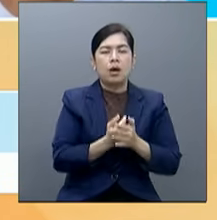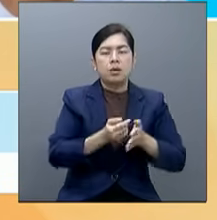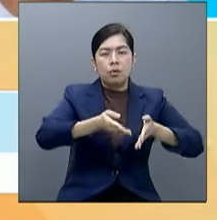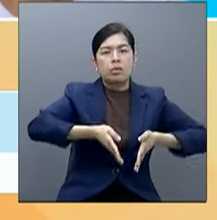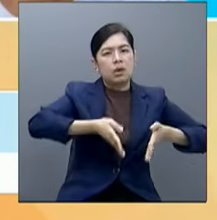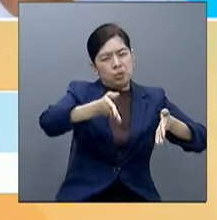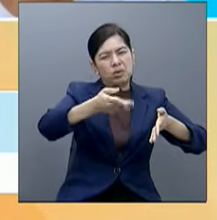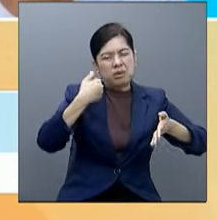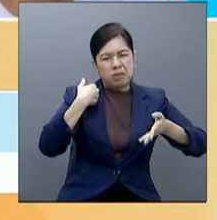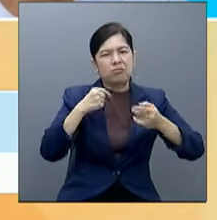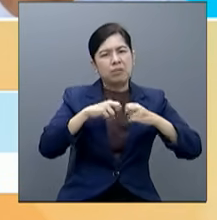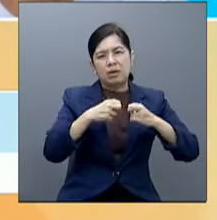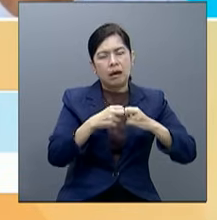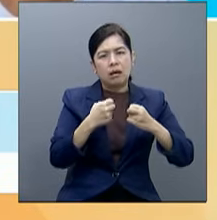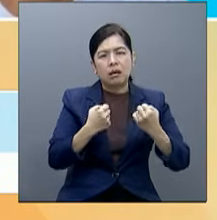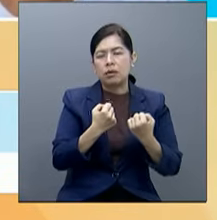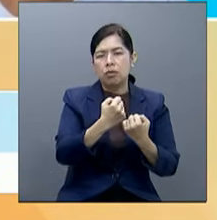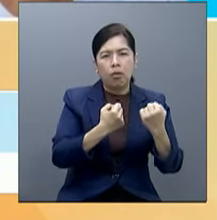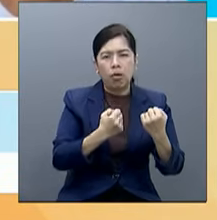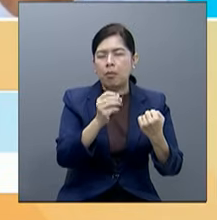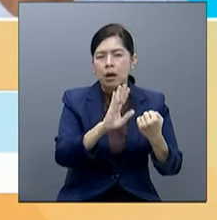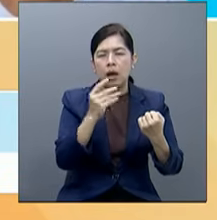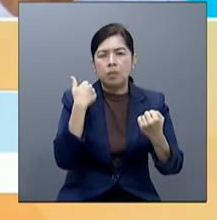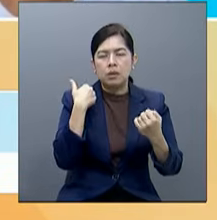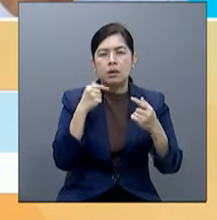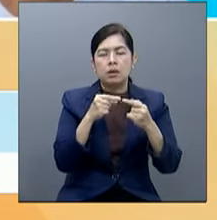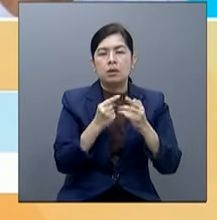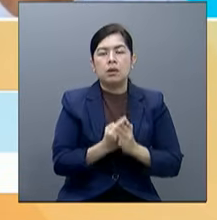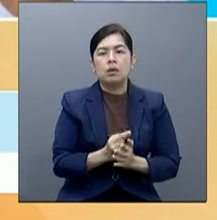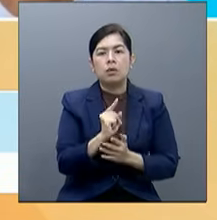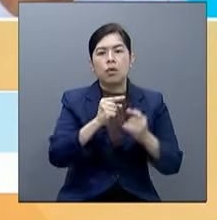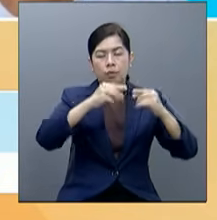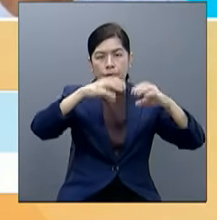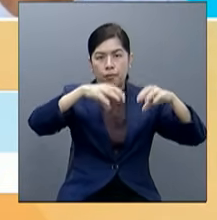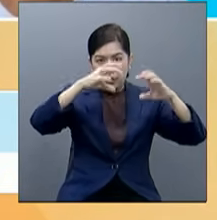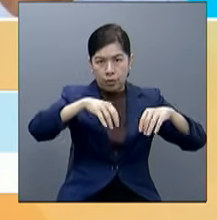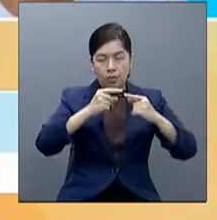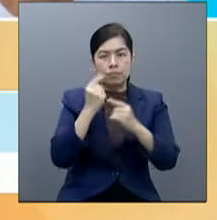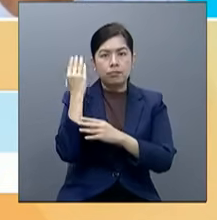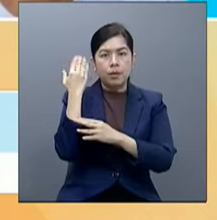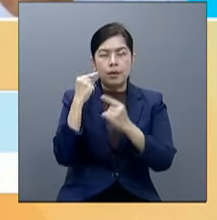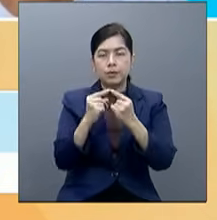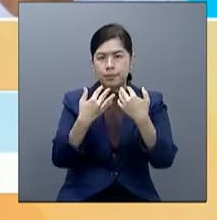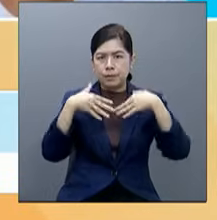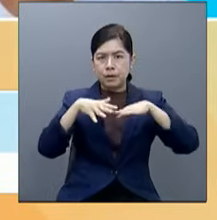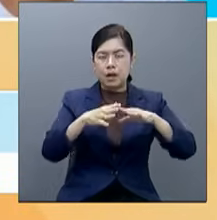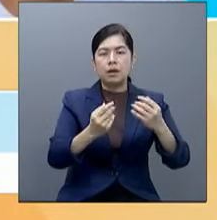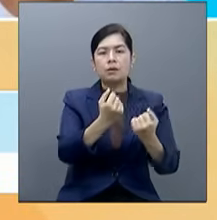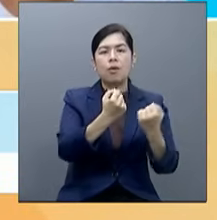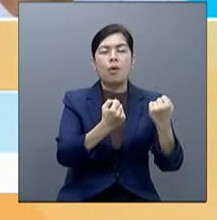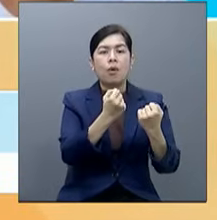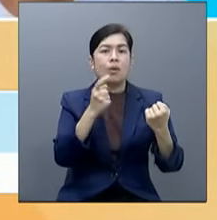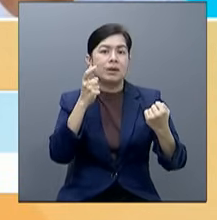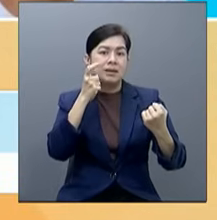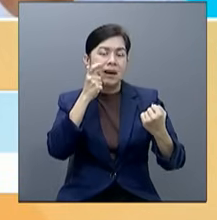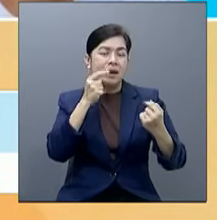ต่อเนื่องนะครับเมื่อวานก็ได้ประสานรถแมคโครแล้วก็รถถ่ายเข้าไปแล้วแต่ว่าวันนี้ก็ยังทำการไม่ได้เพราะว่าฝนต้